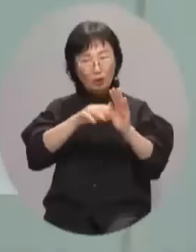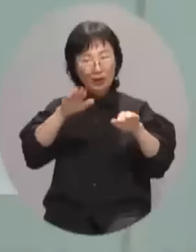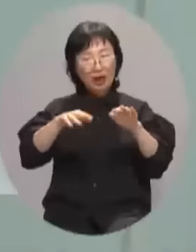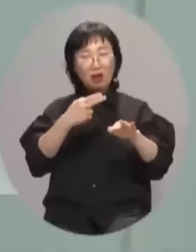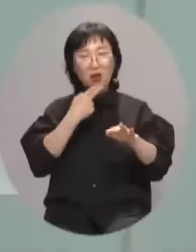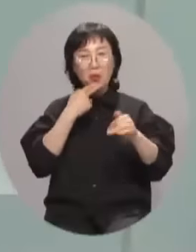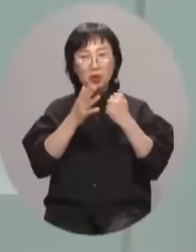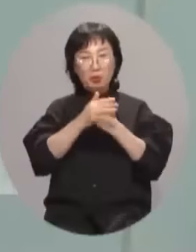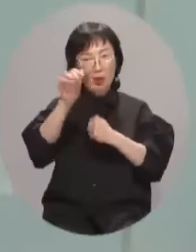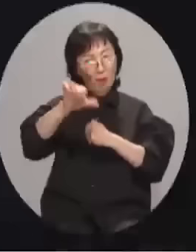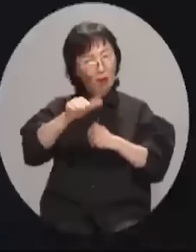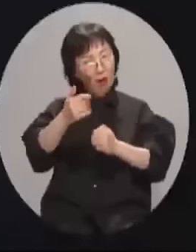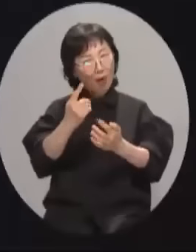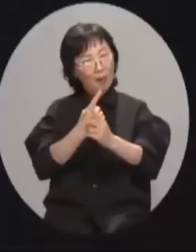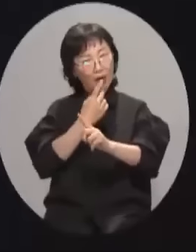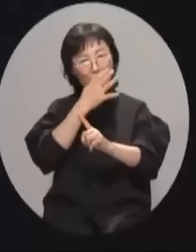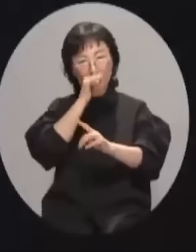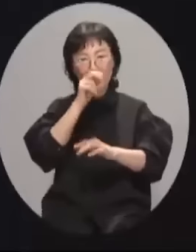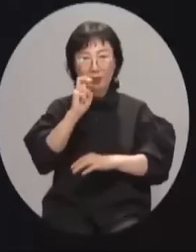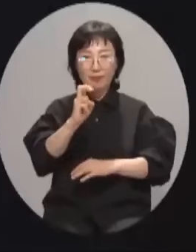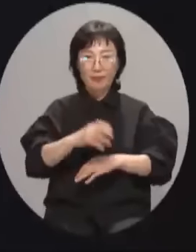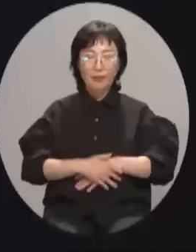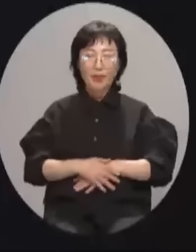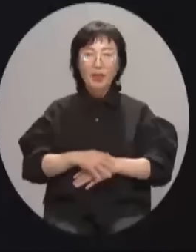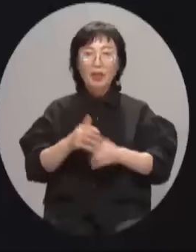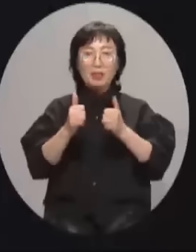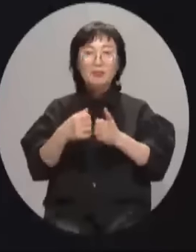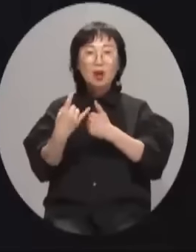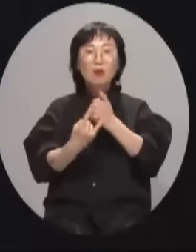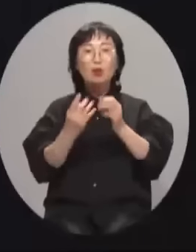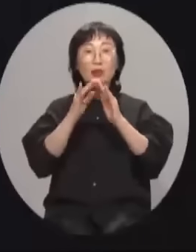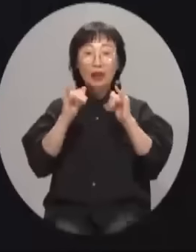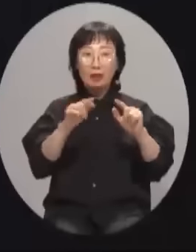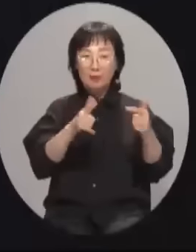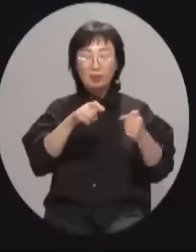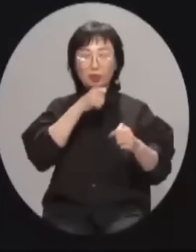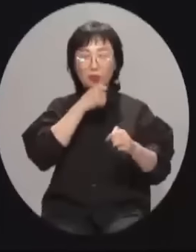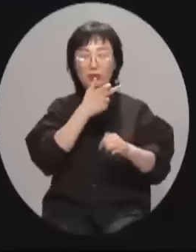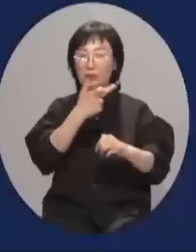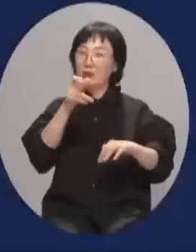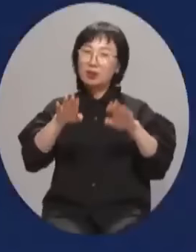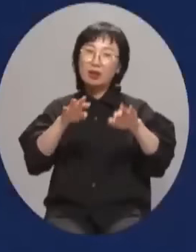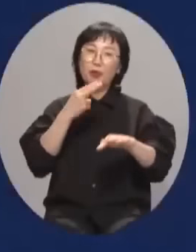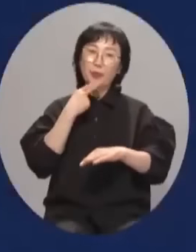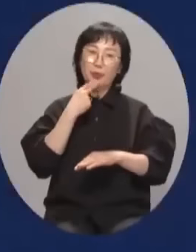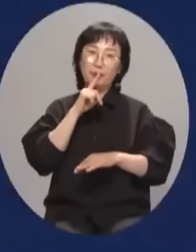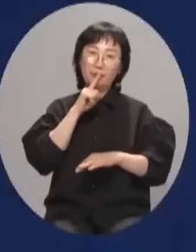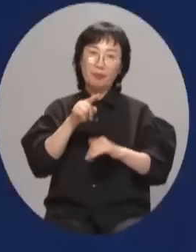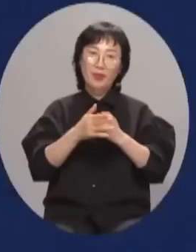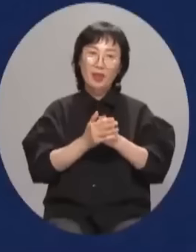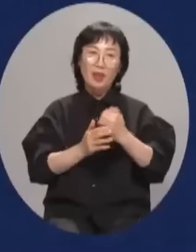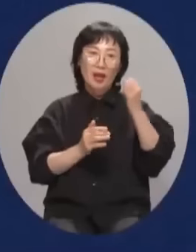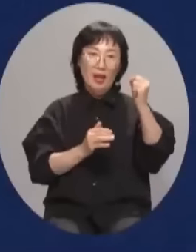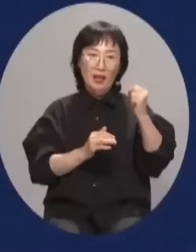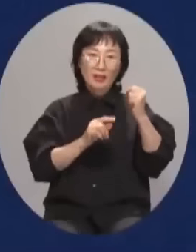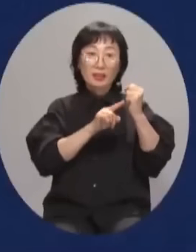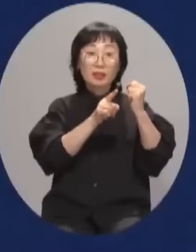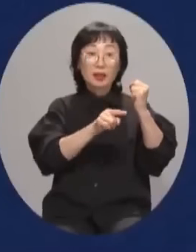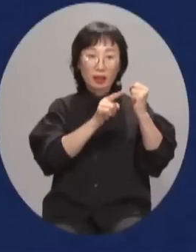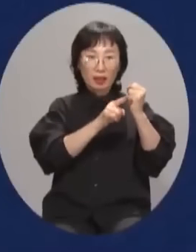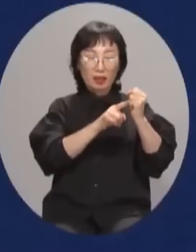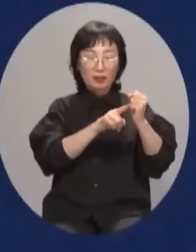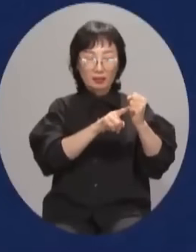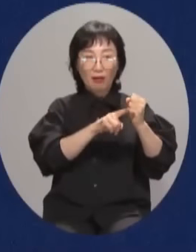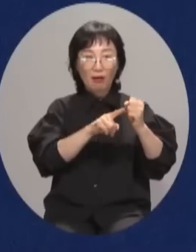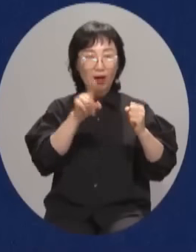수도 있었던 겁니다 나머지 심사위원들의 점수도 크게 다르지 않습니다 S 등급에 해당하는 만점에